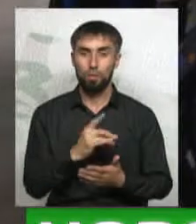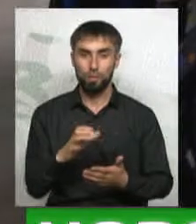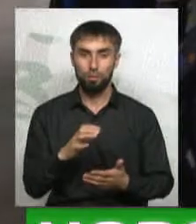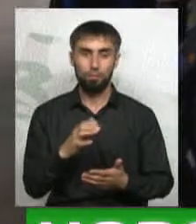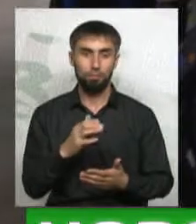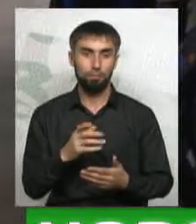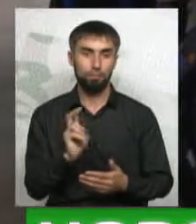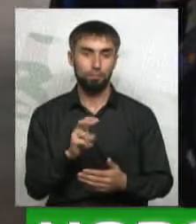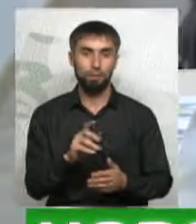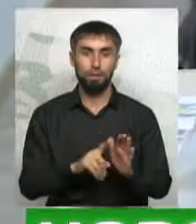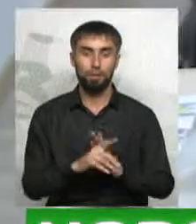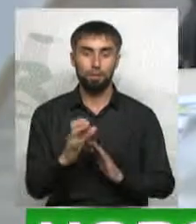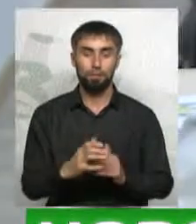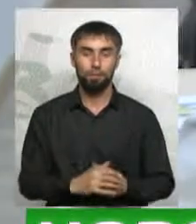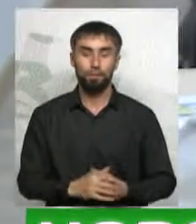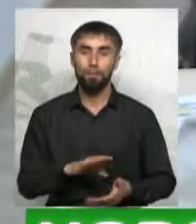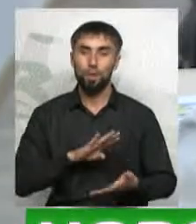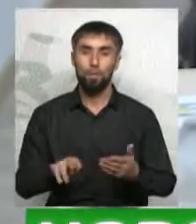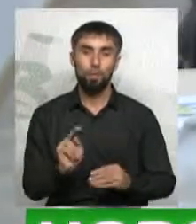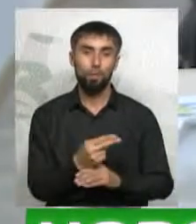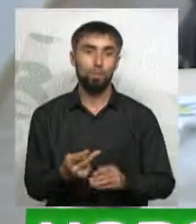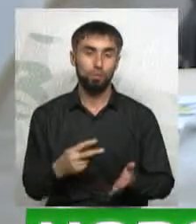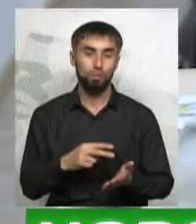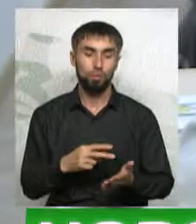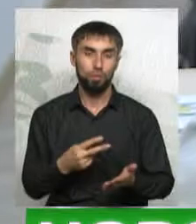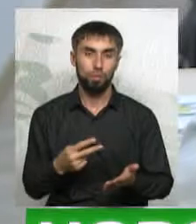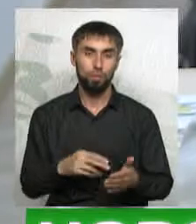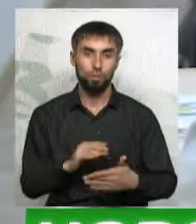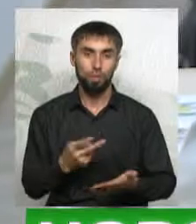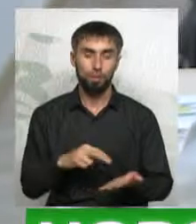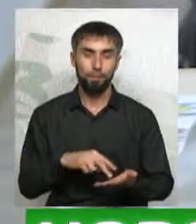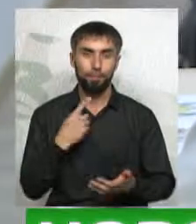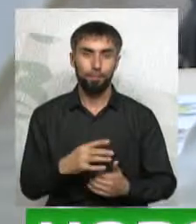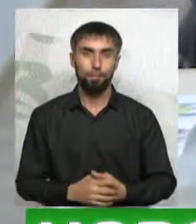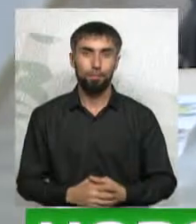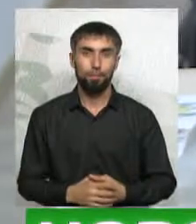начал с начала сентября. После ремонта лучше стало. А вот что стало